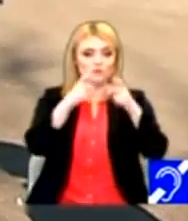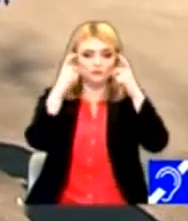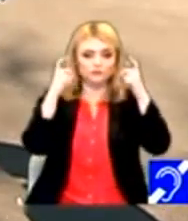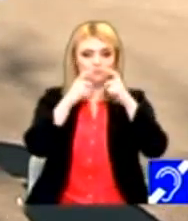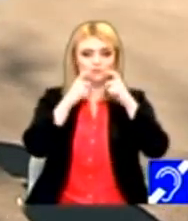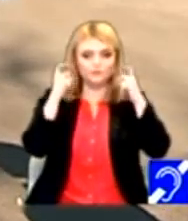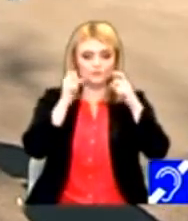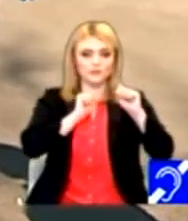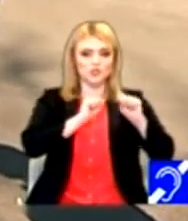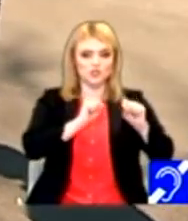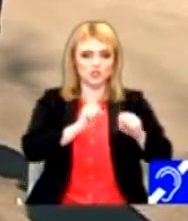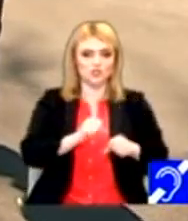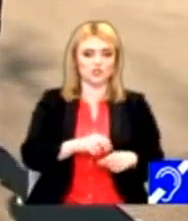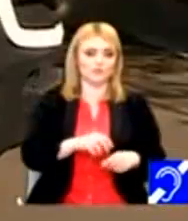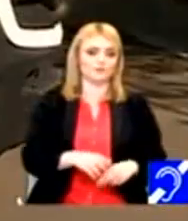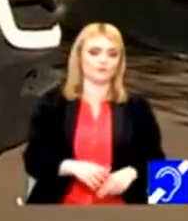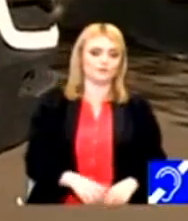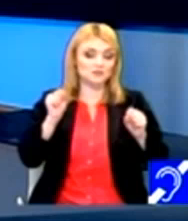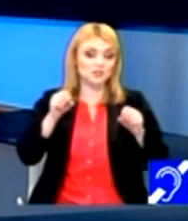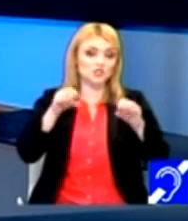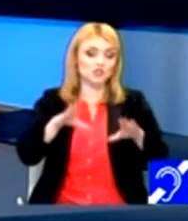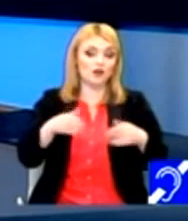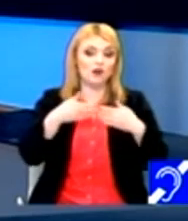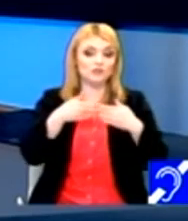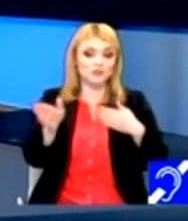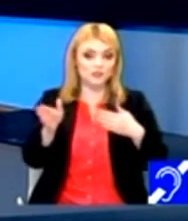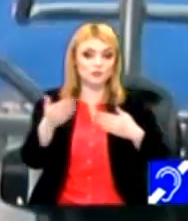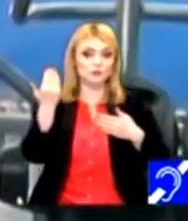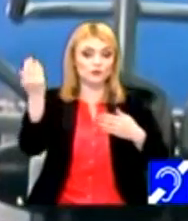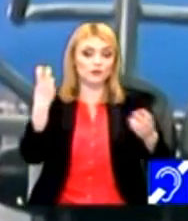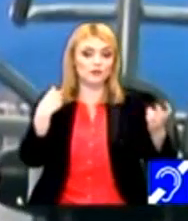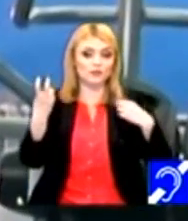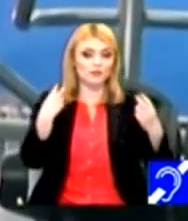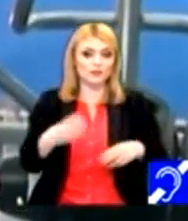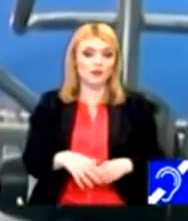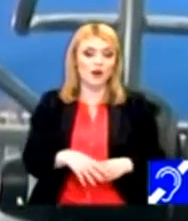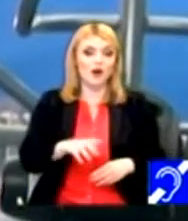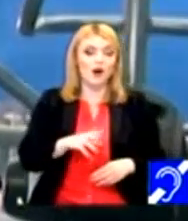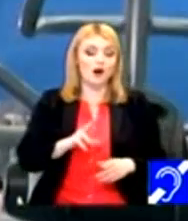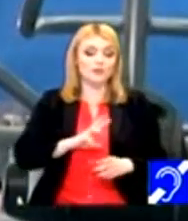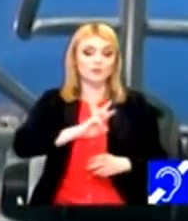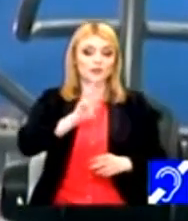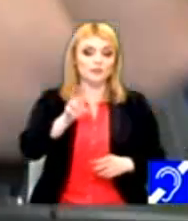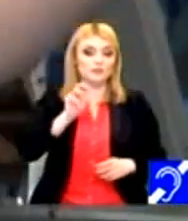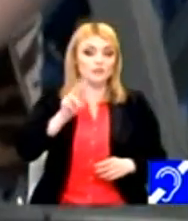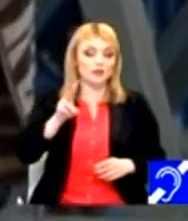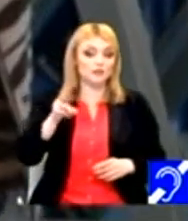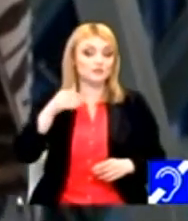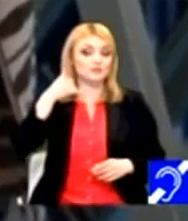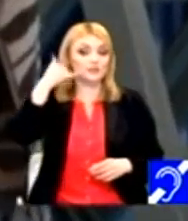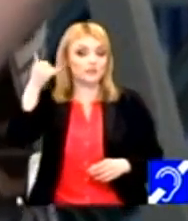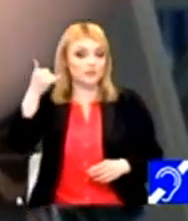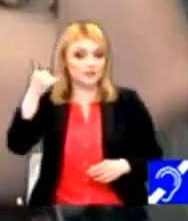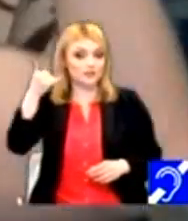Curtea Constituțională a suspendat proiectul de lege pentru care guvernul și-a asumat răspunderea în fața Parlamentului. Actul normativ conținea o serie